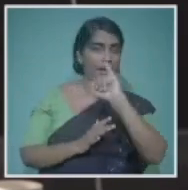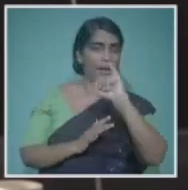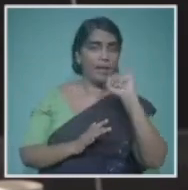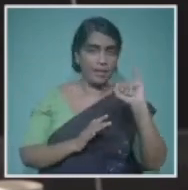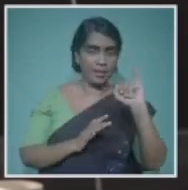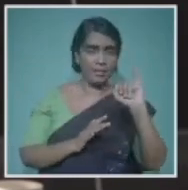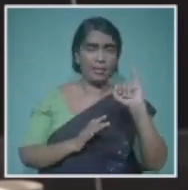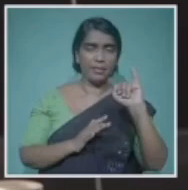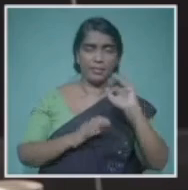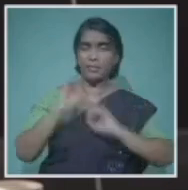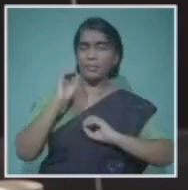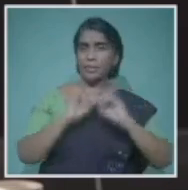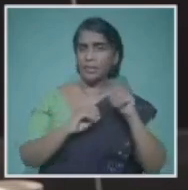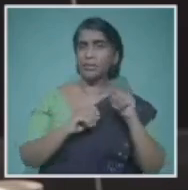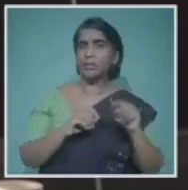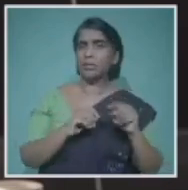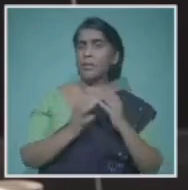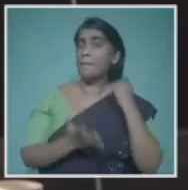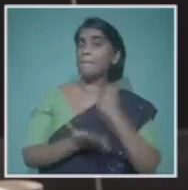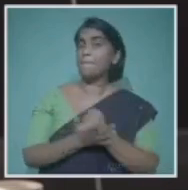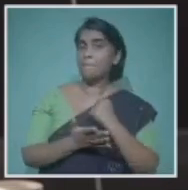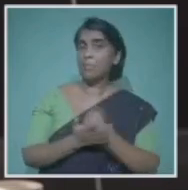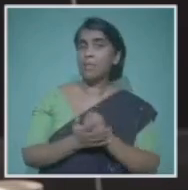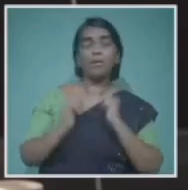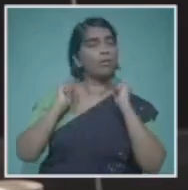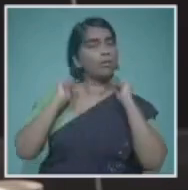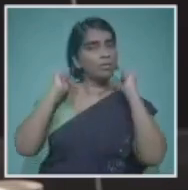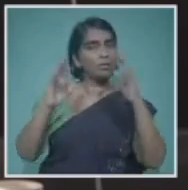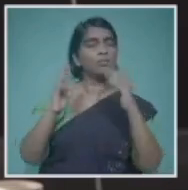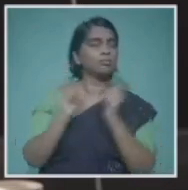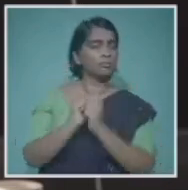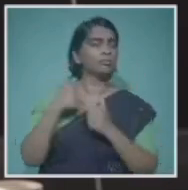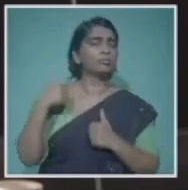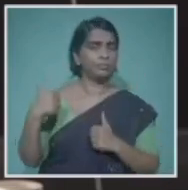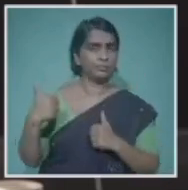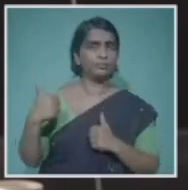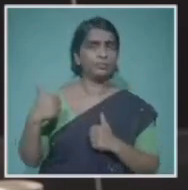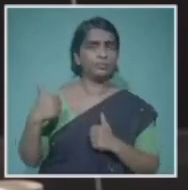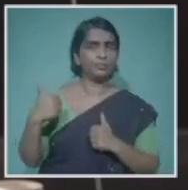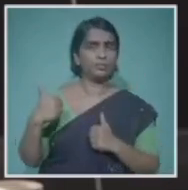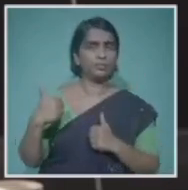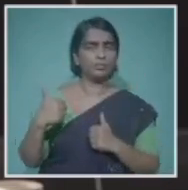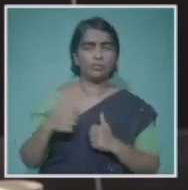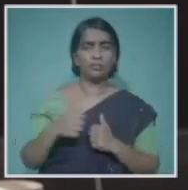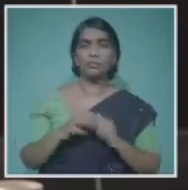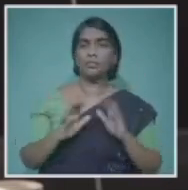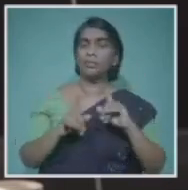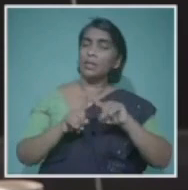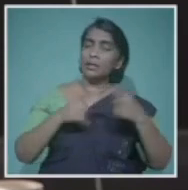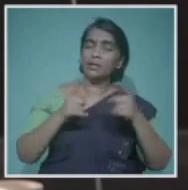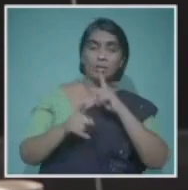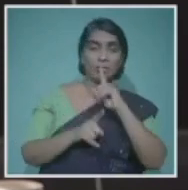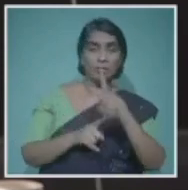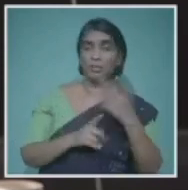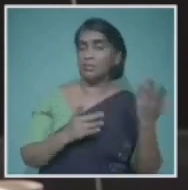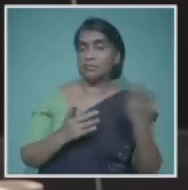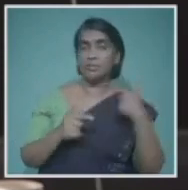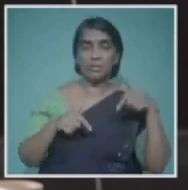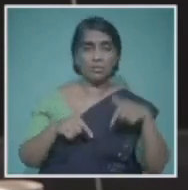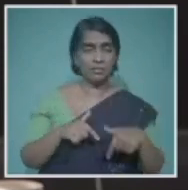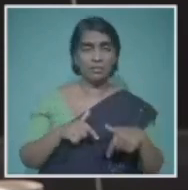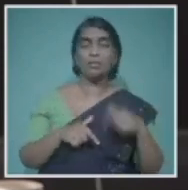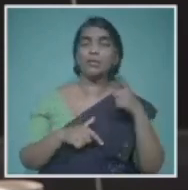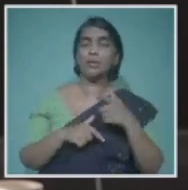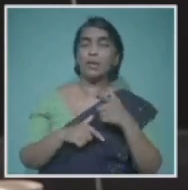ඉඳලා. ඒක මහ බැංකුවේ සාර්ථක වැඩපිළිවෙළක්. හරි කාට හරි කියන්න බෑ මෙතන ඇවිල්ලා